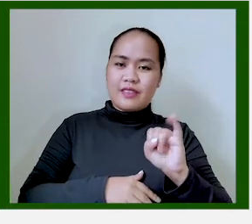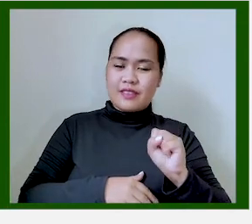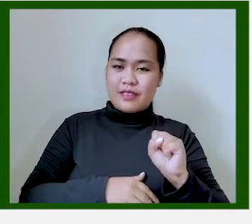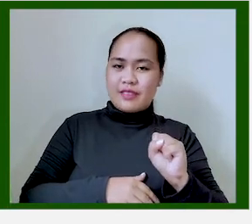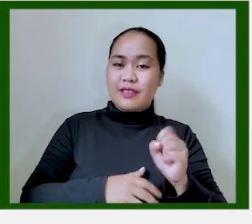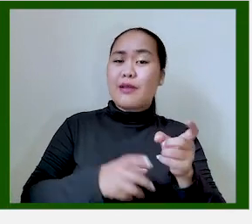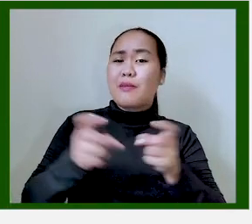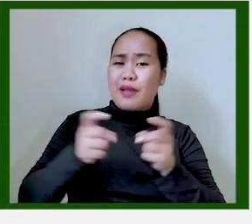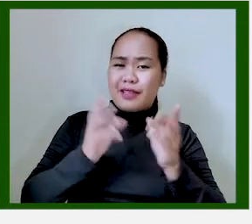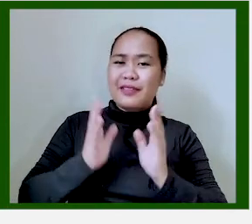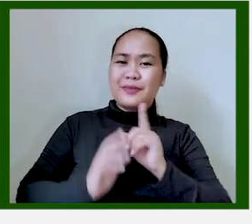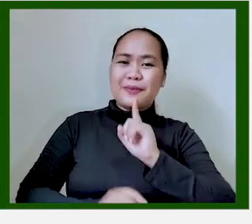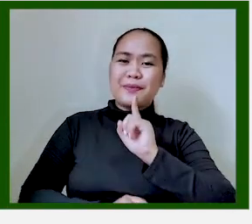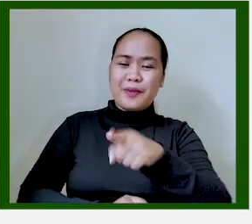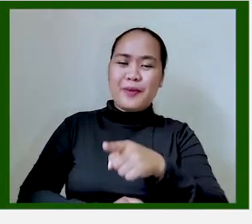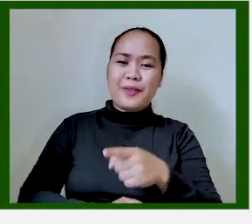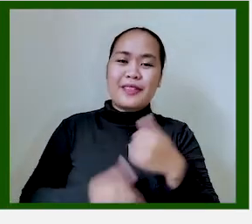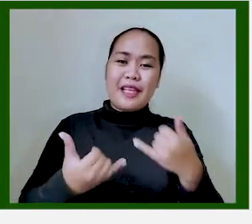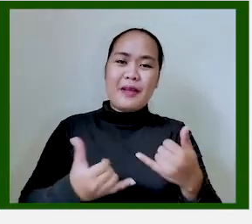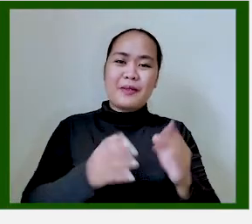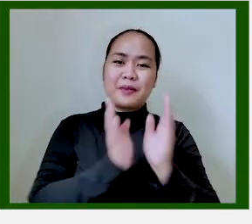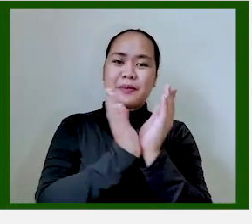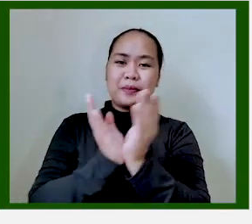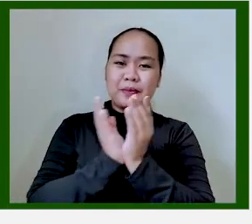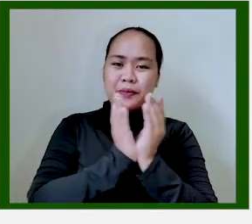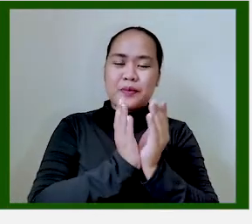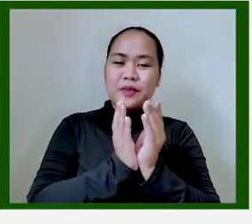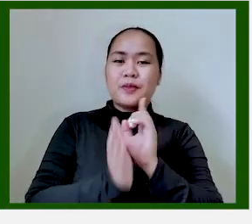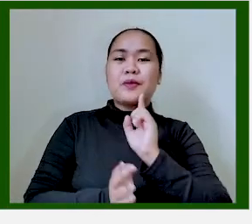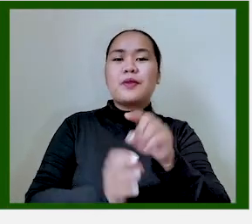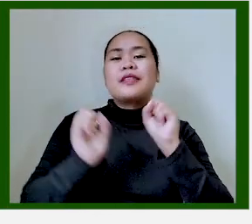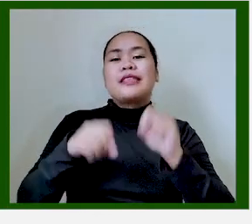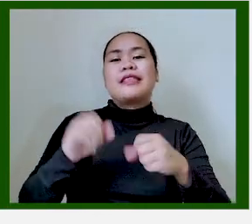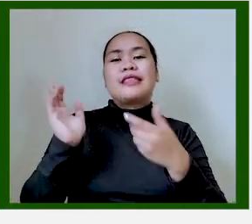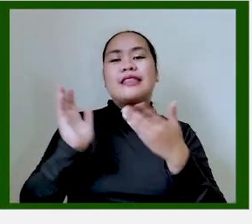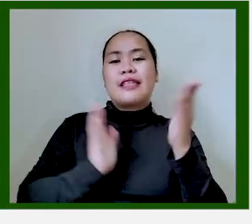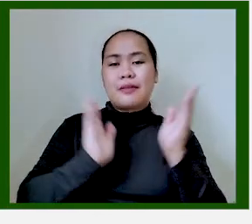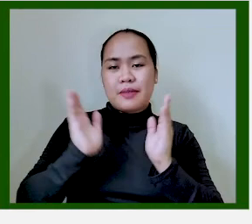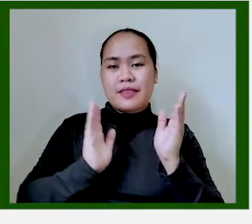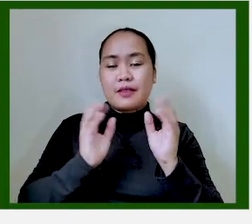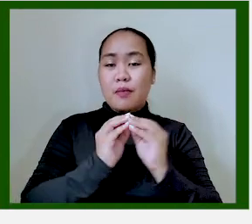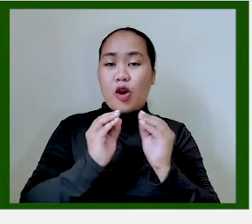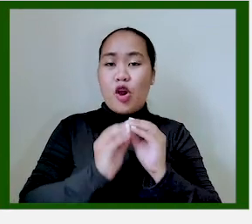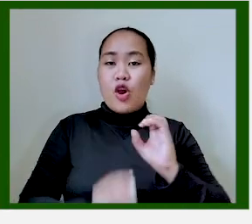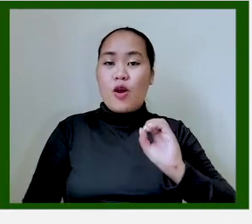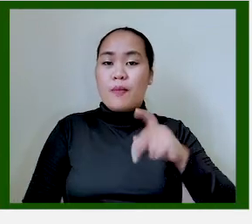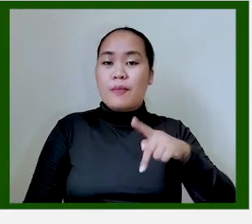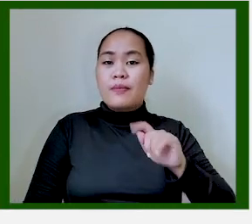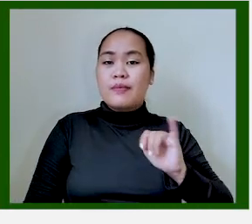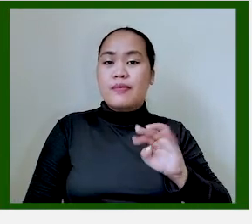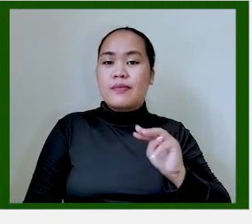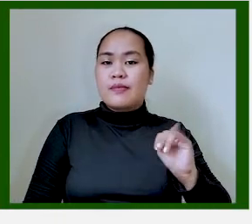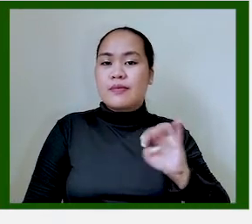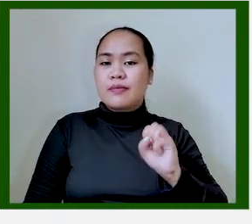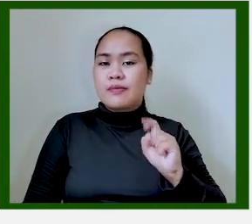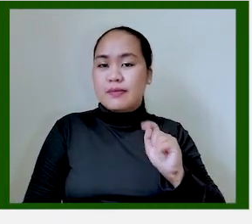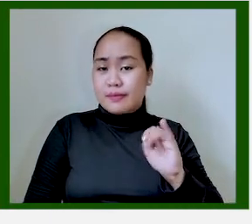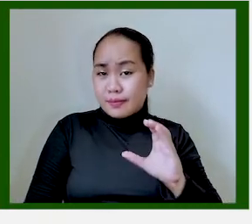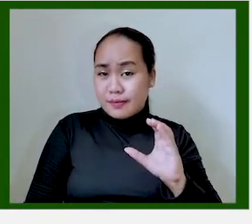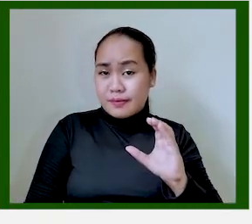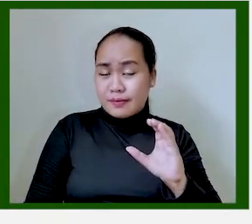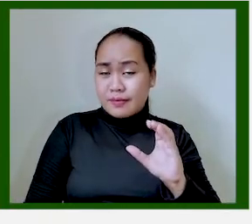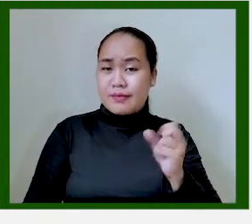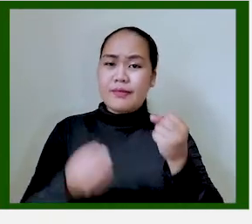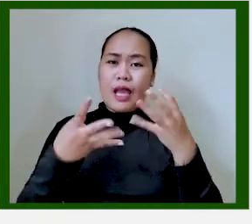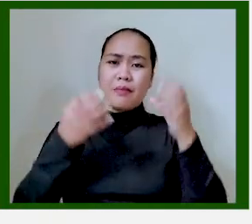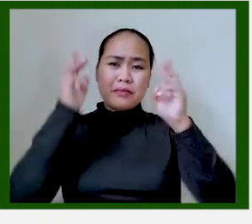ay todo pa rin ang serbisyo natin. So mga kabarangay, let's be optimistic, no. Marami mang mga pagsubok, 'di ba? Marami mang mga